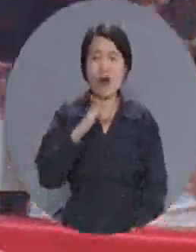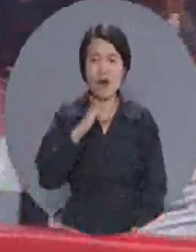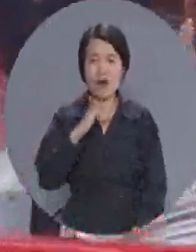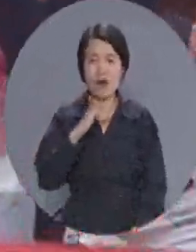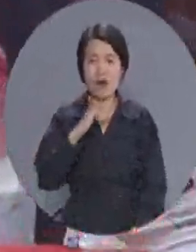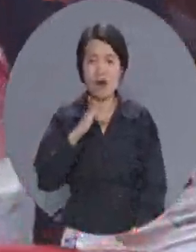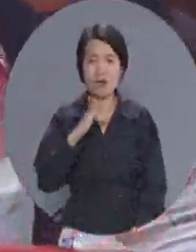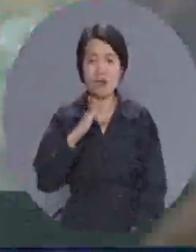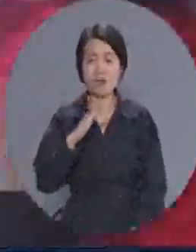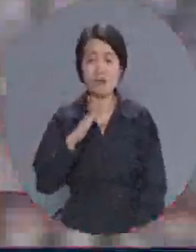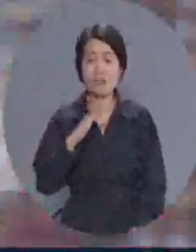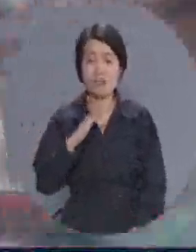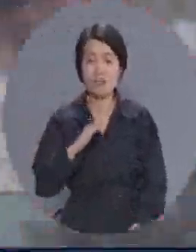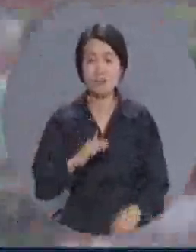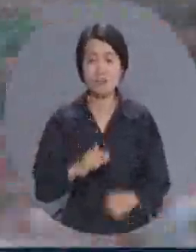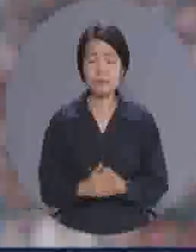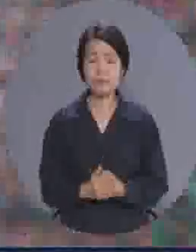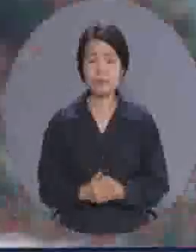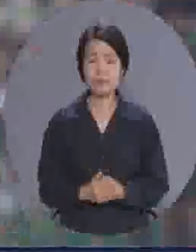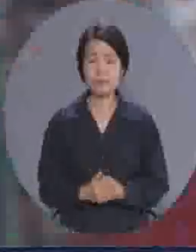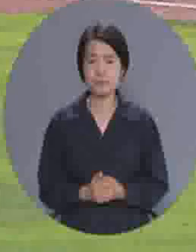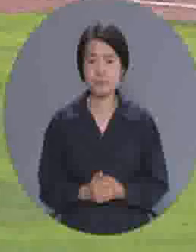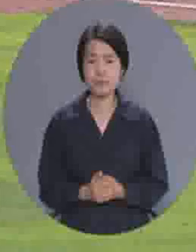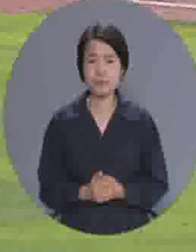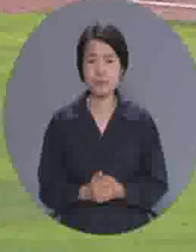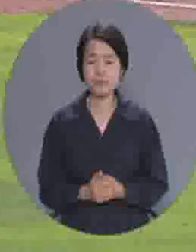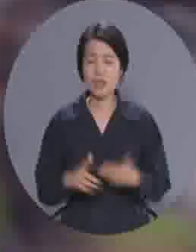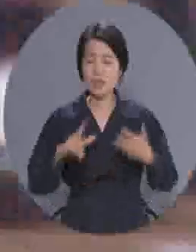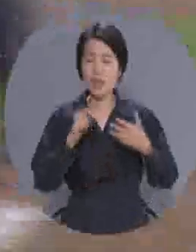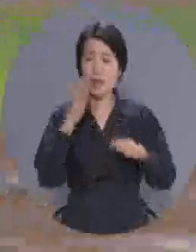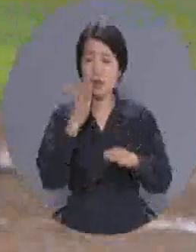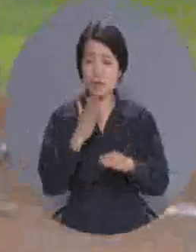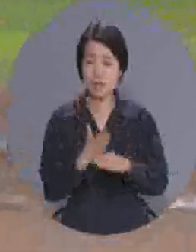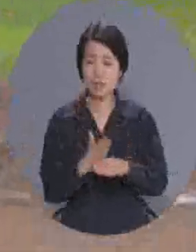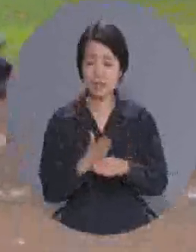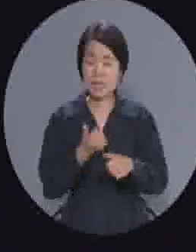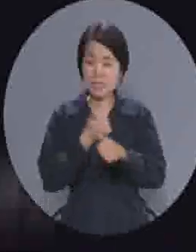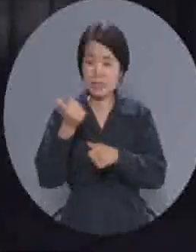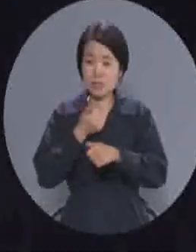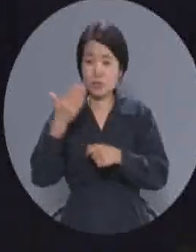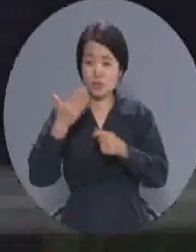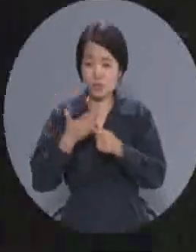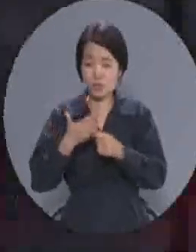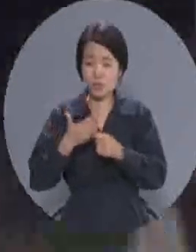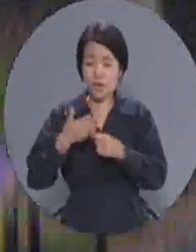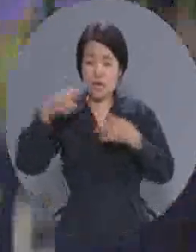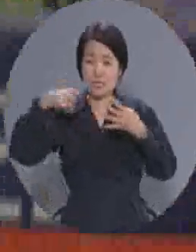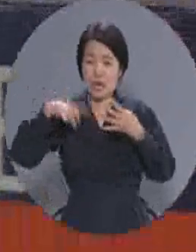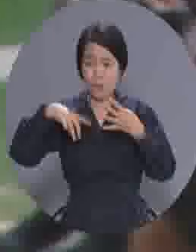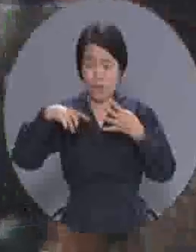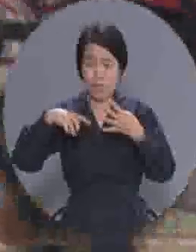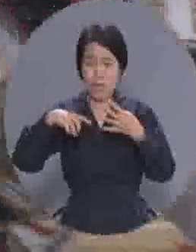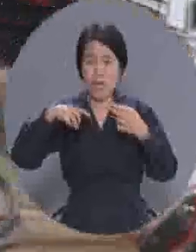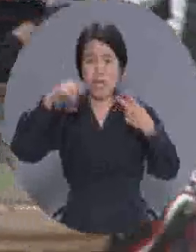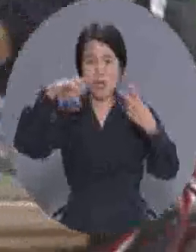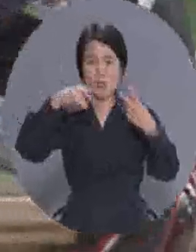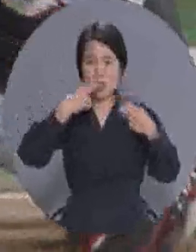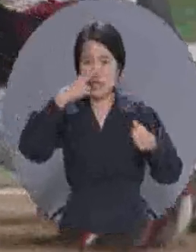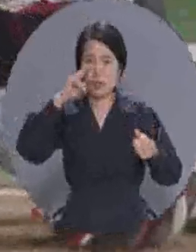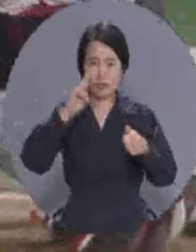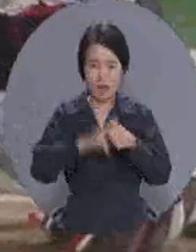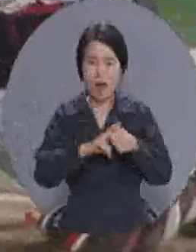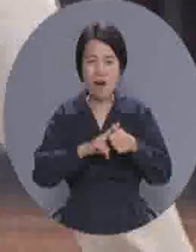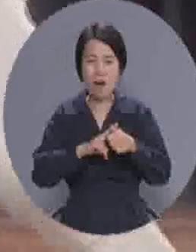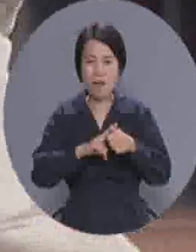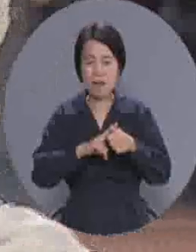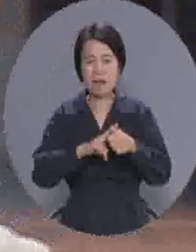반등의 신호탄을 쏘아올렸습니다. 8월 말까지 9연승으로 4위까지 치고 올라가서 한때 2위까지